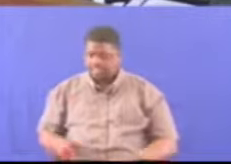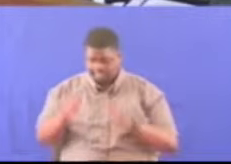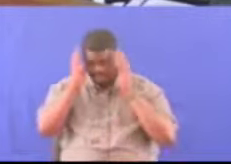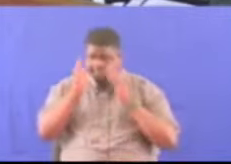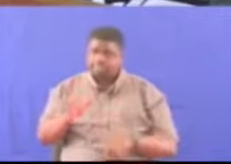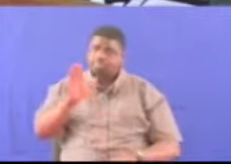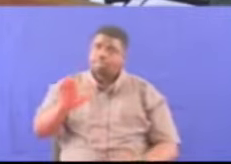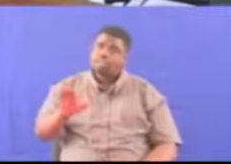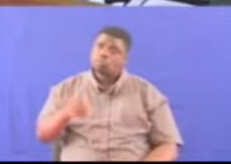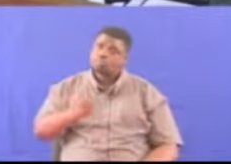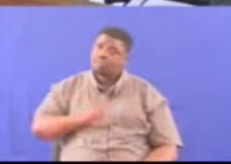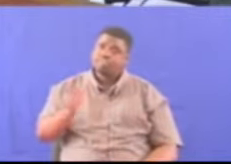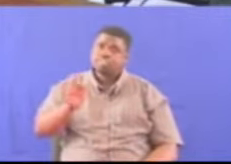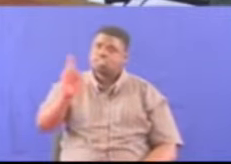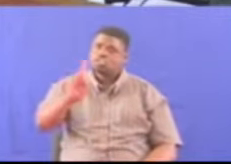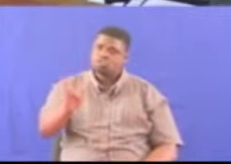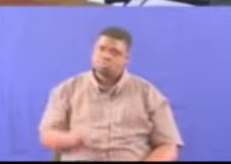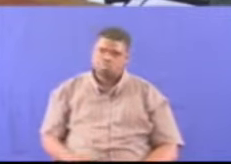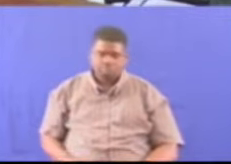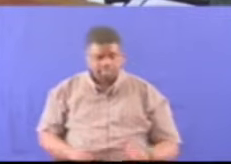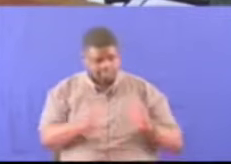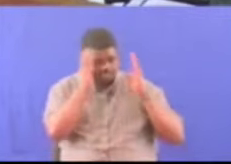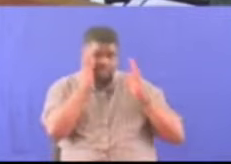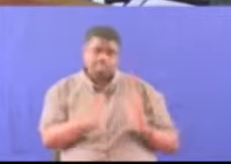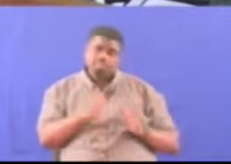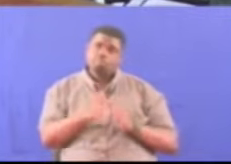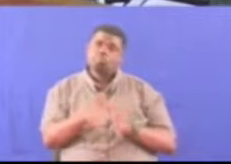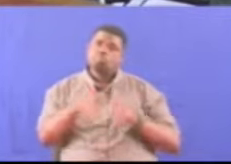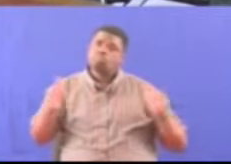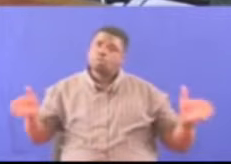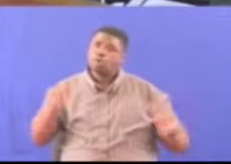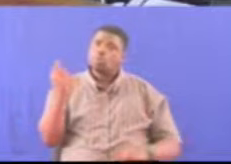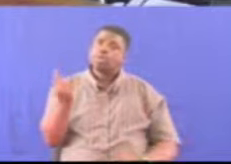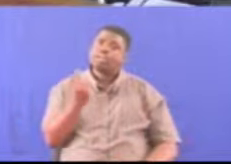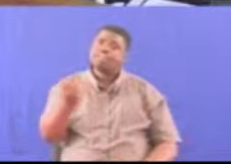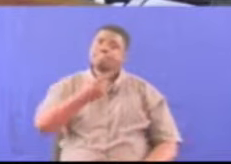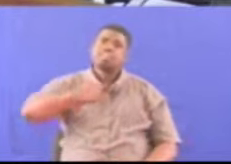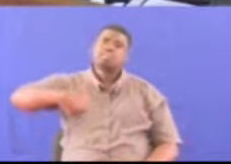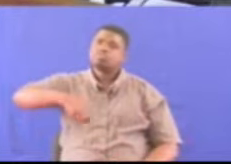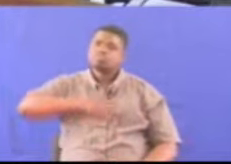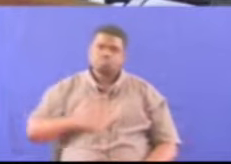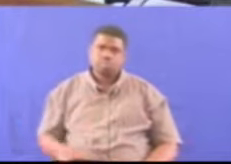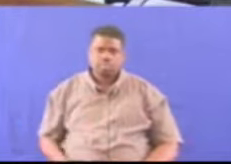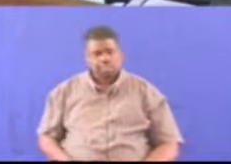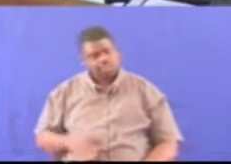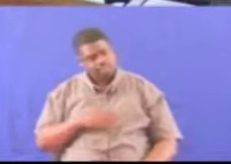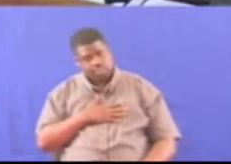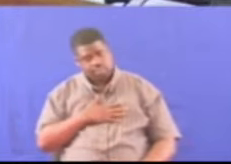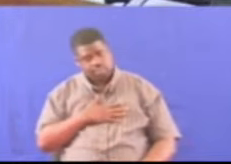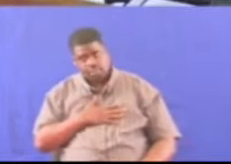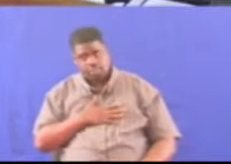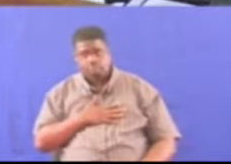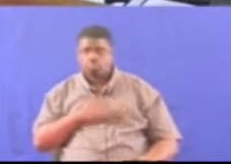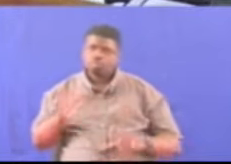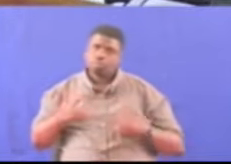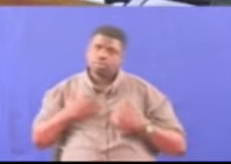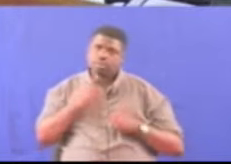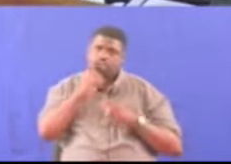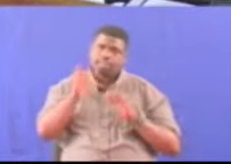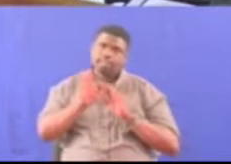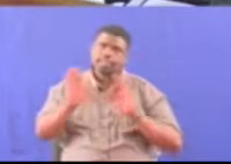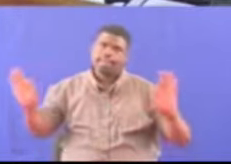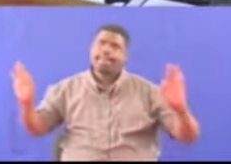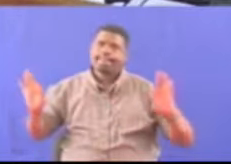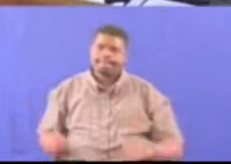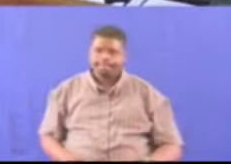yako binafsi bali ni heshima kubwa kwa taifa letu. Asante sana, tunakutakia kila la heri.